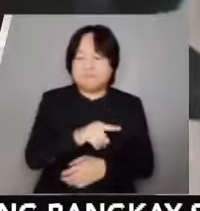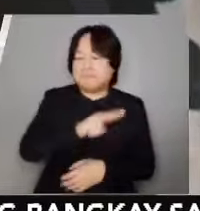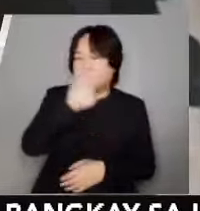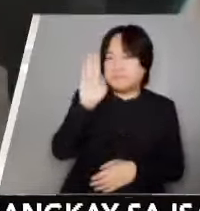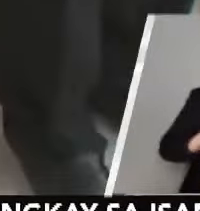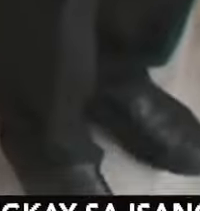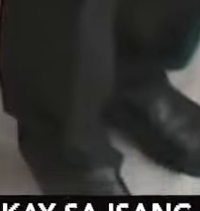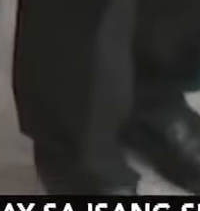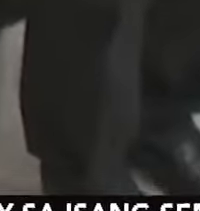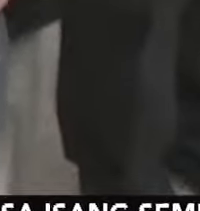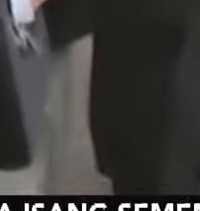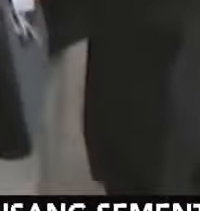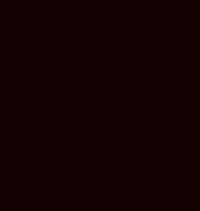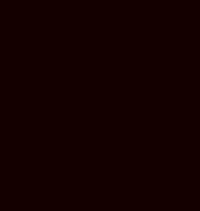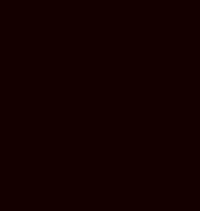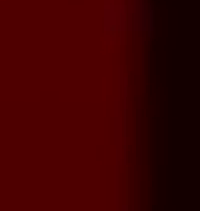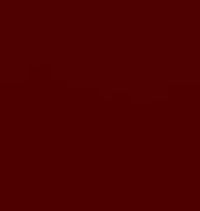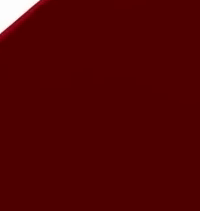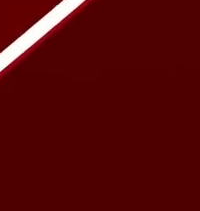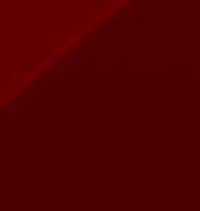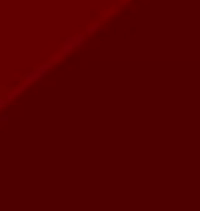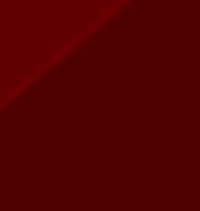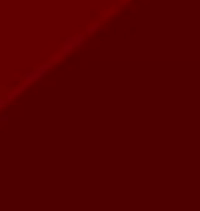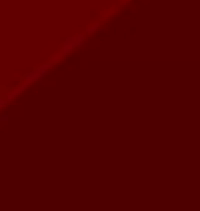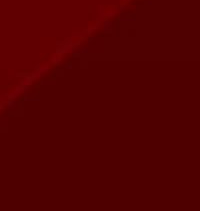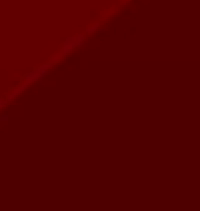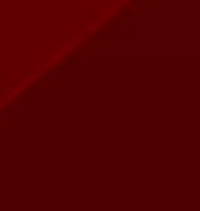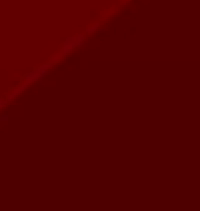GMA Integrated News.